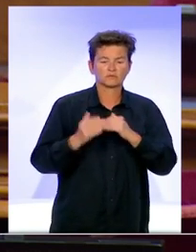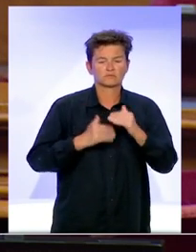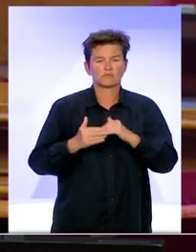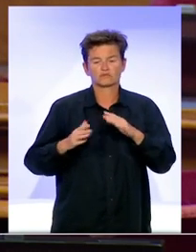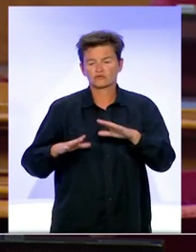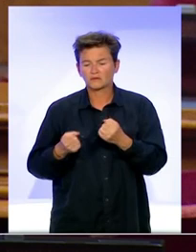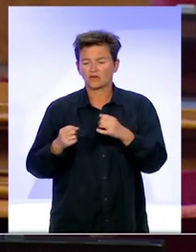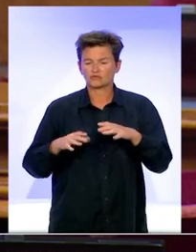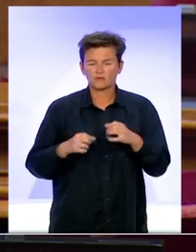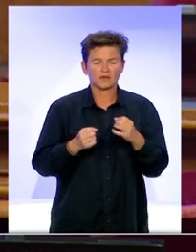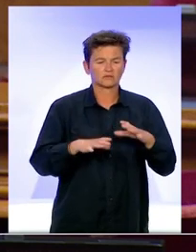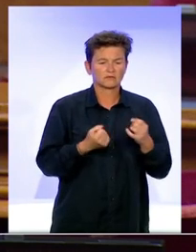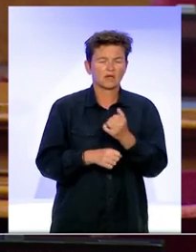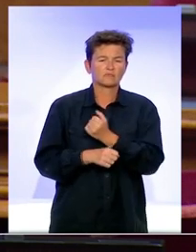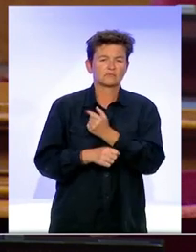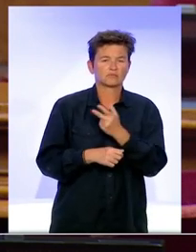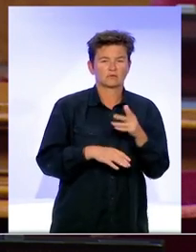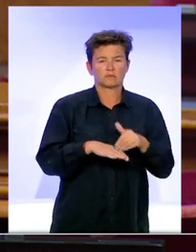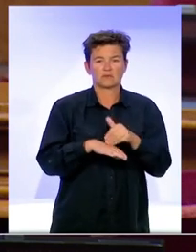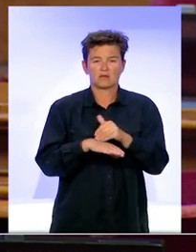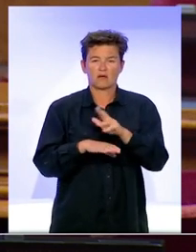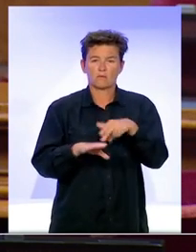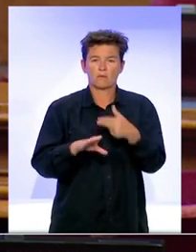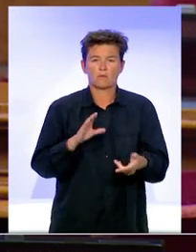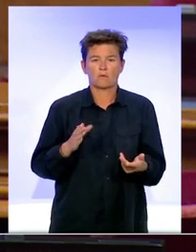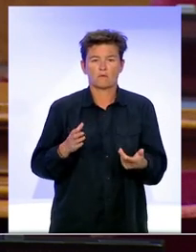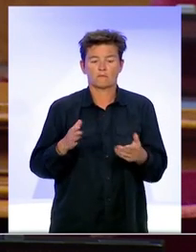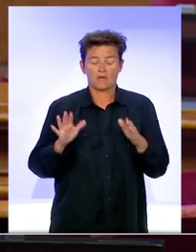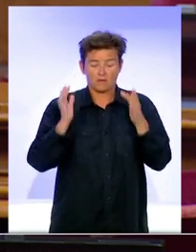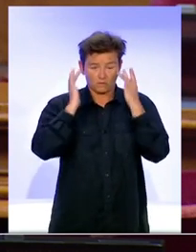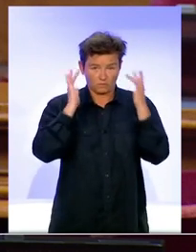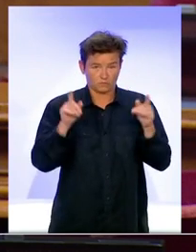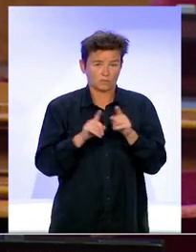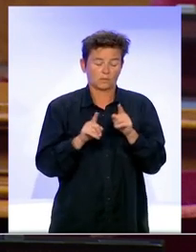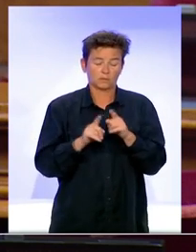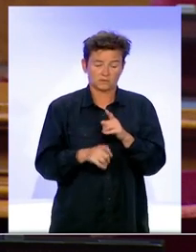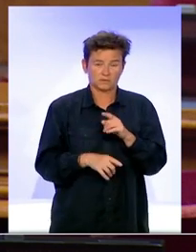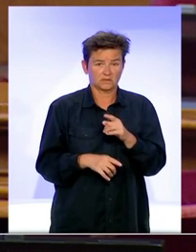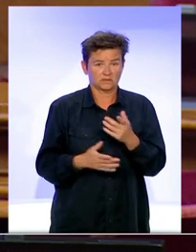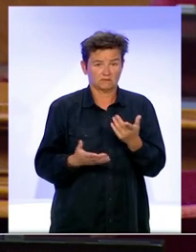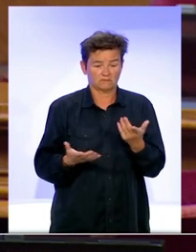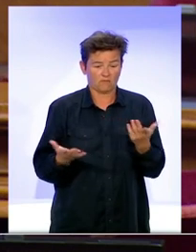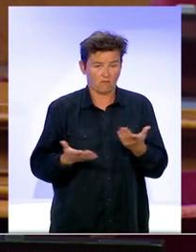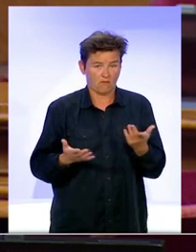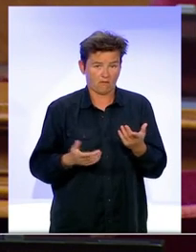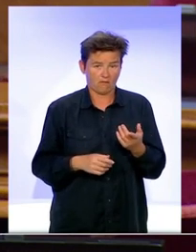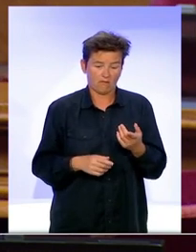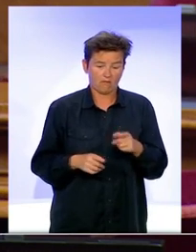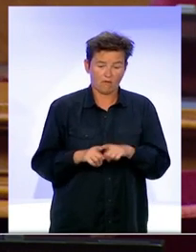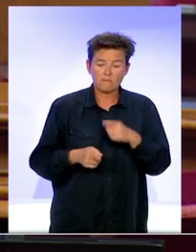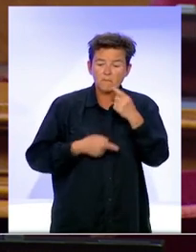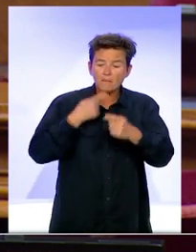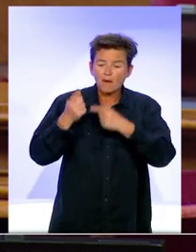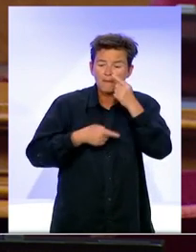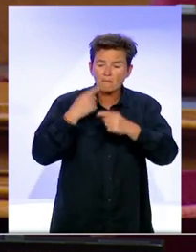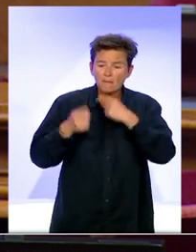sauvetage de plusieurs milliards d'euros. La culture doit, elle, se contenter de proclamations